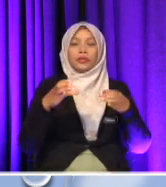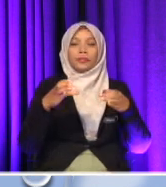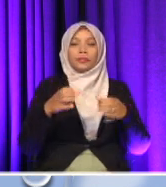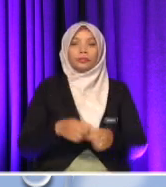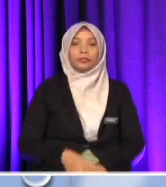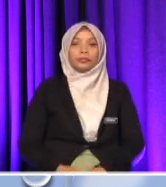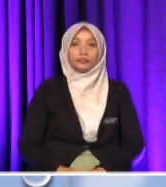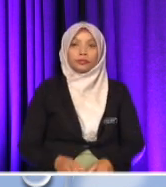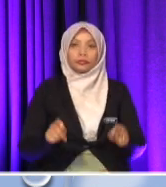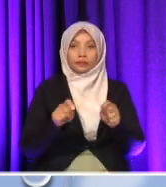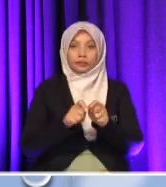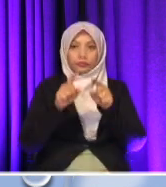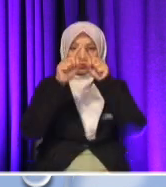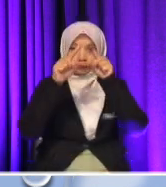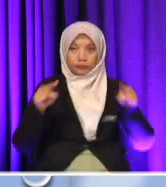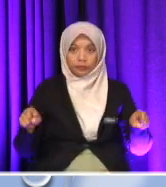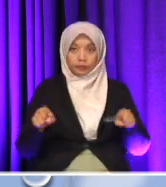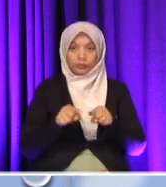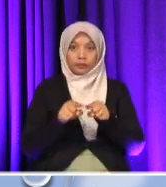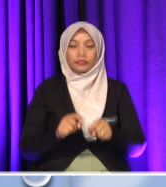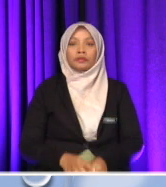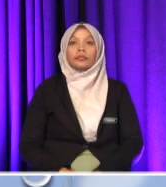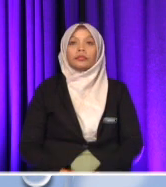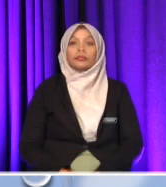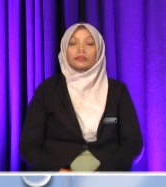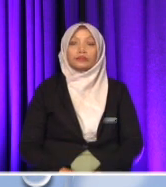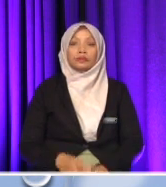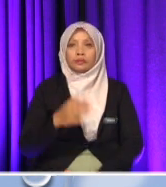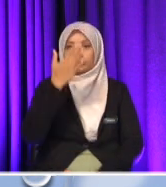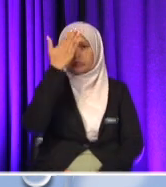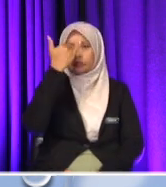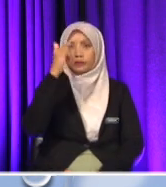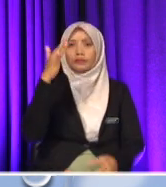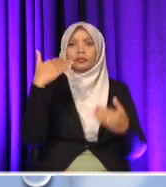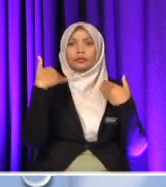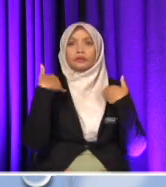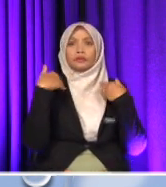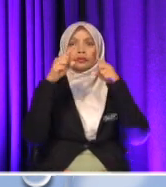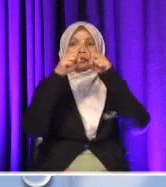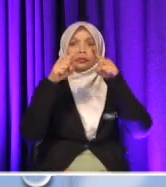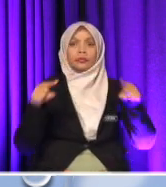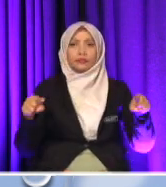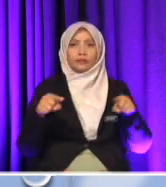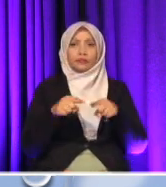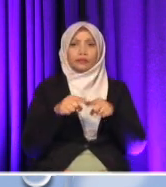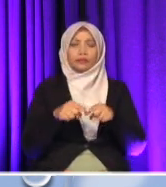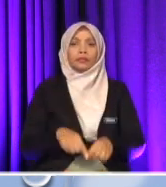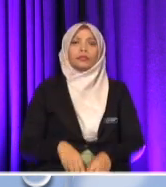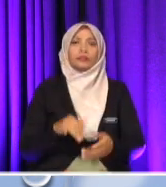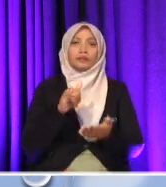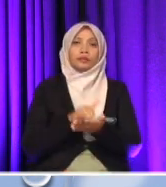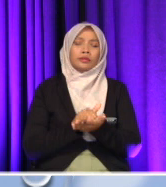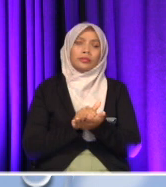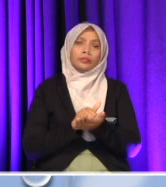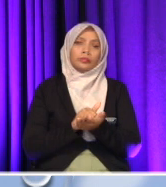kan? Segitiga. So, segitiga. So, dalam ni kenapa ada segitiga kat situ? Okey, dah kita ada segitiga. Contohnya